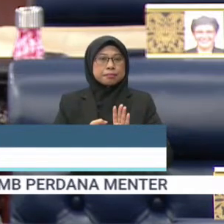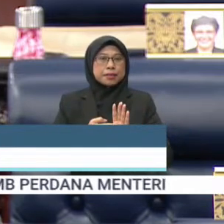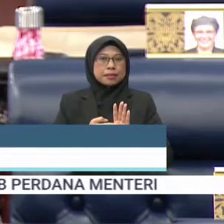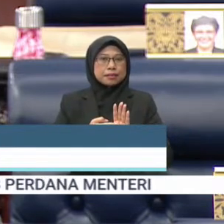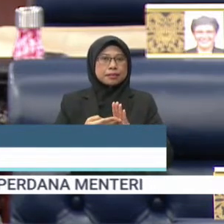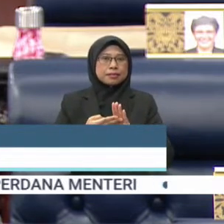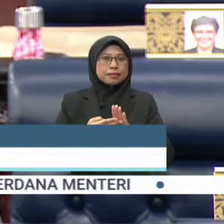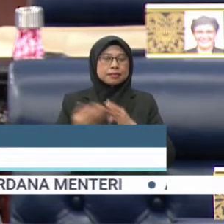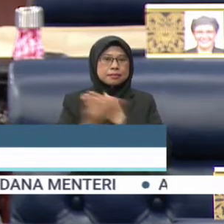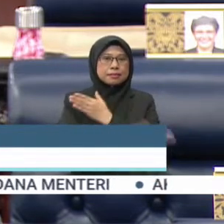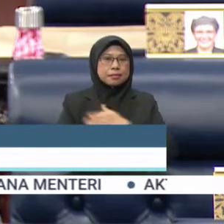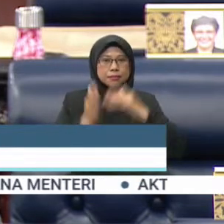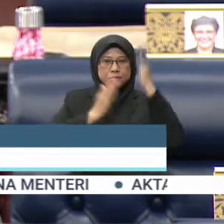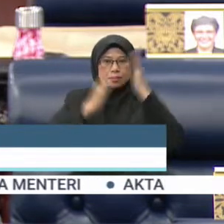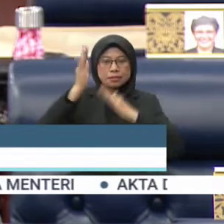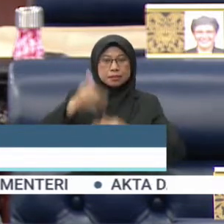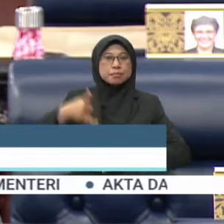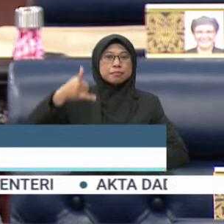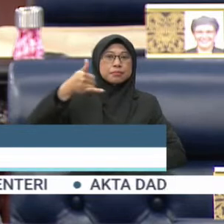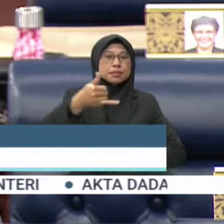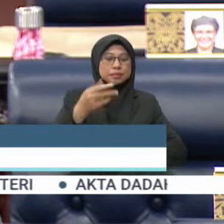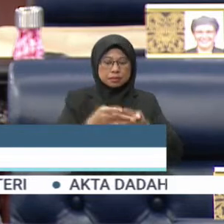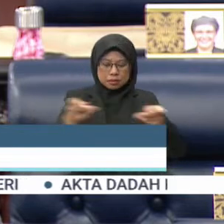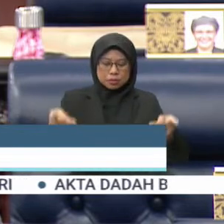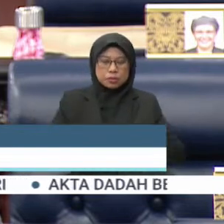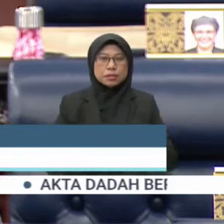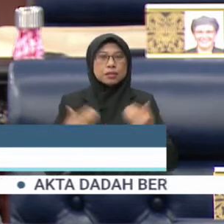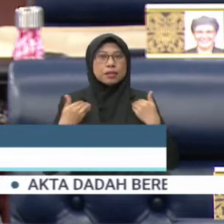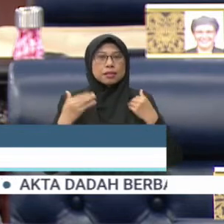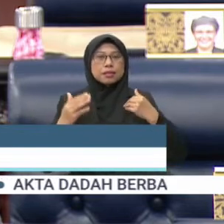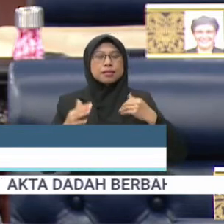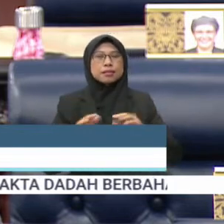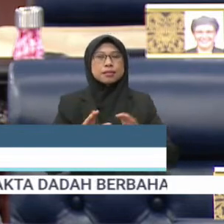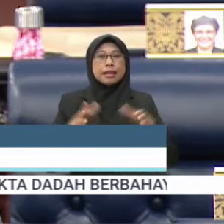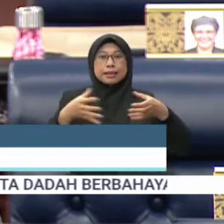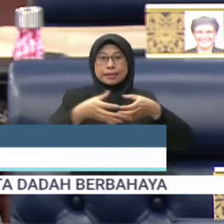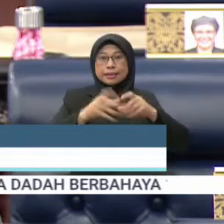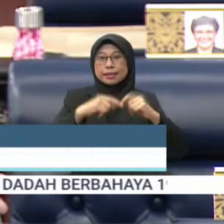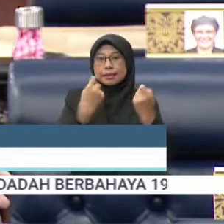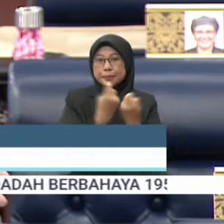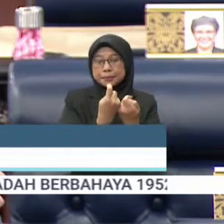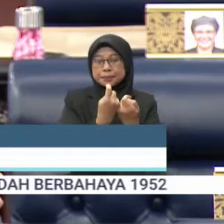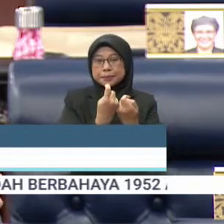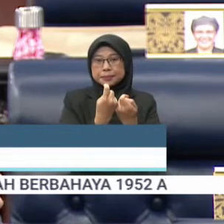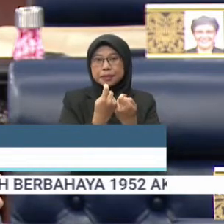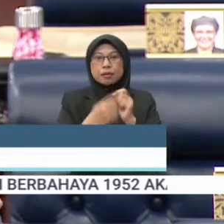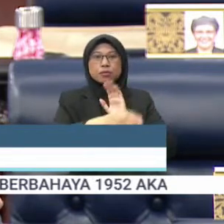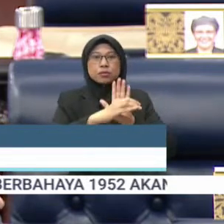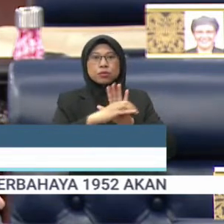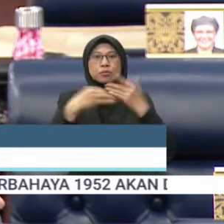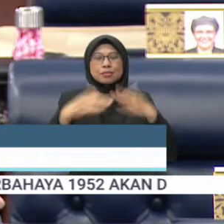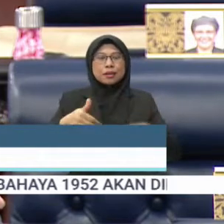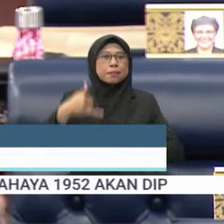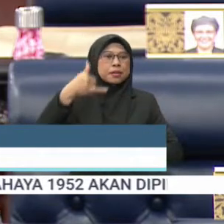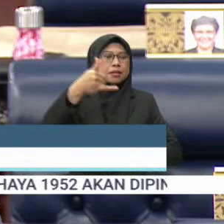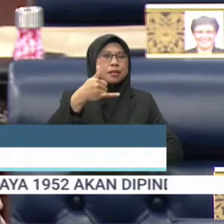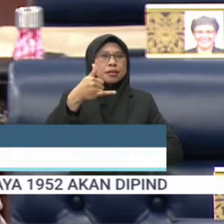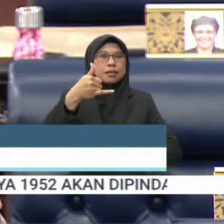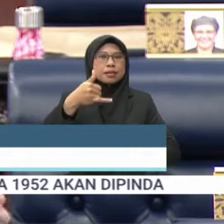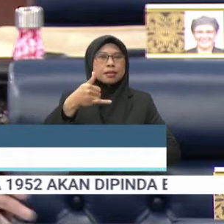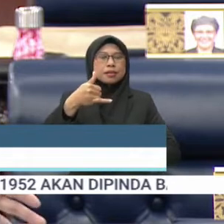ke kawasan-kawasan yang tertentu ada pasukan mereka contohnya Mereka telah pergi ke pulau